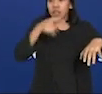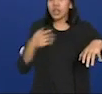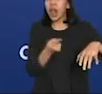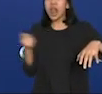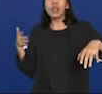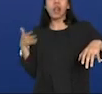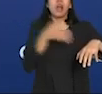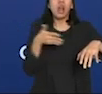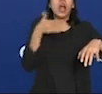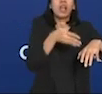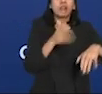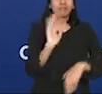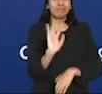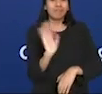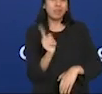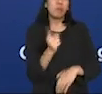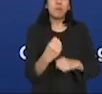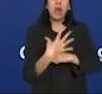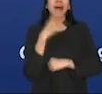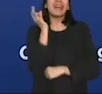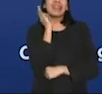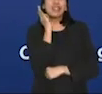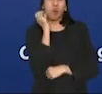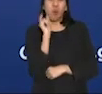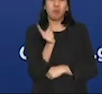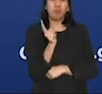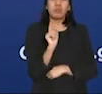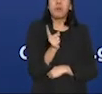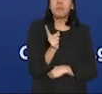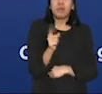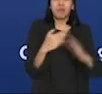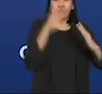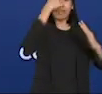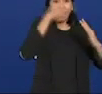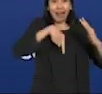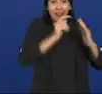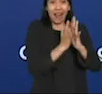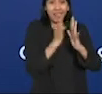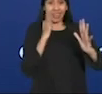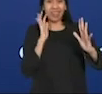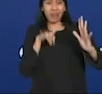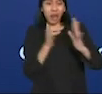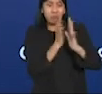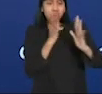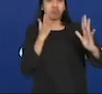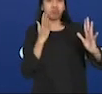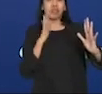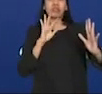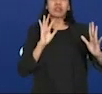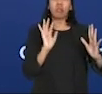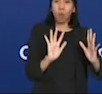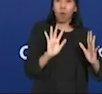besar bukan hanya saat melaksanakan antrian di rumah sakit namun perjalanan dari rumah menuju